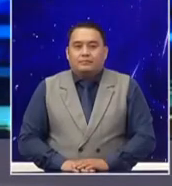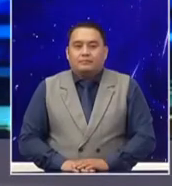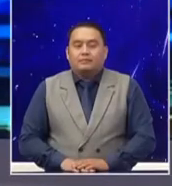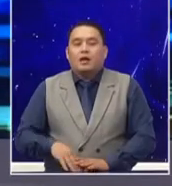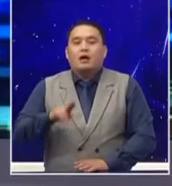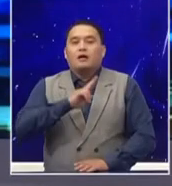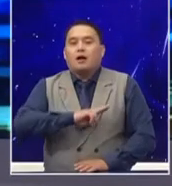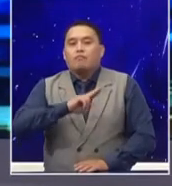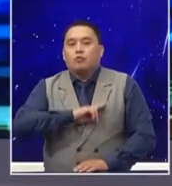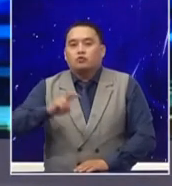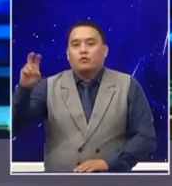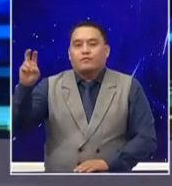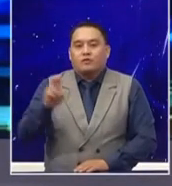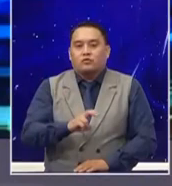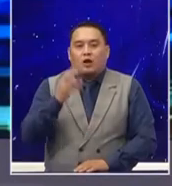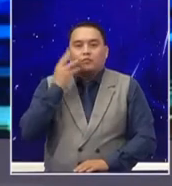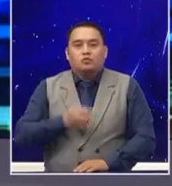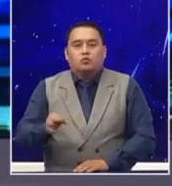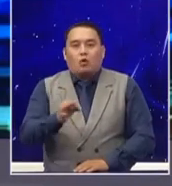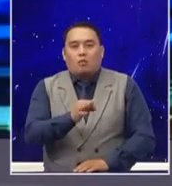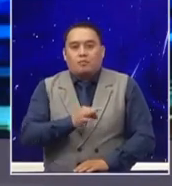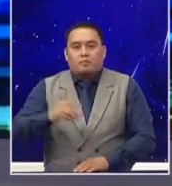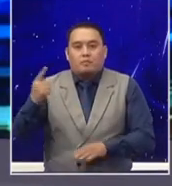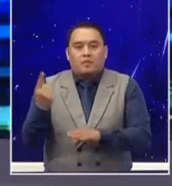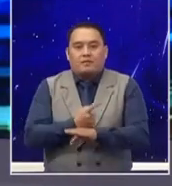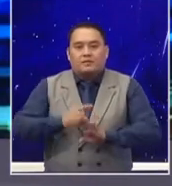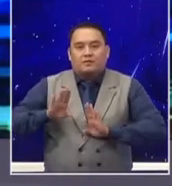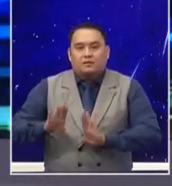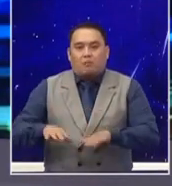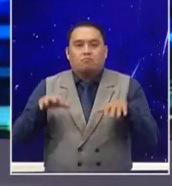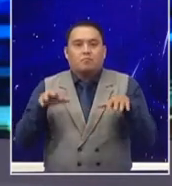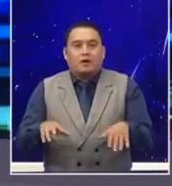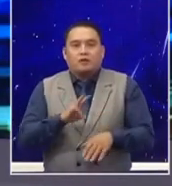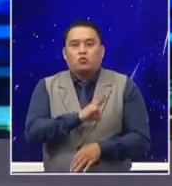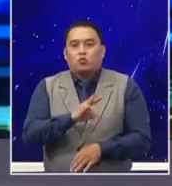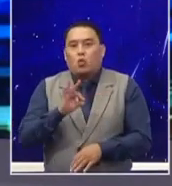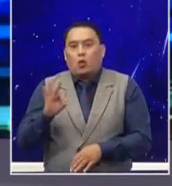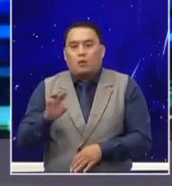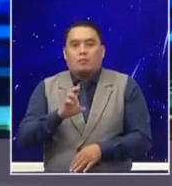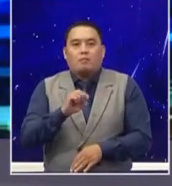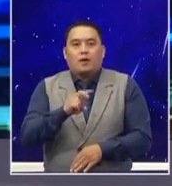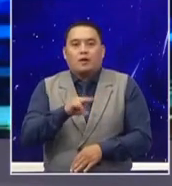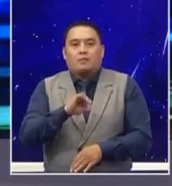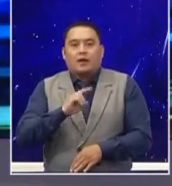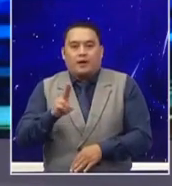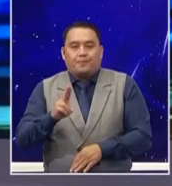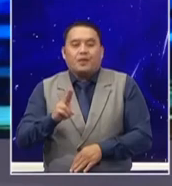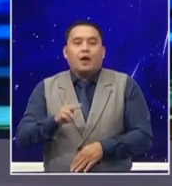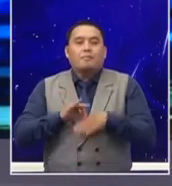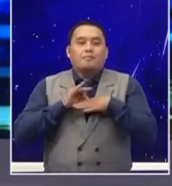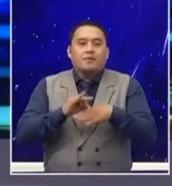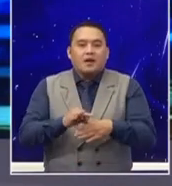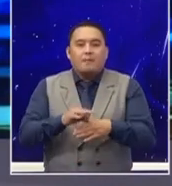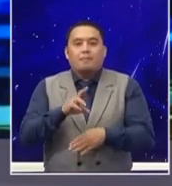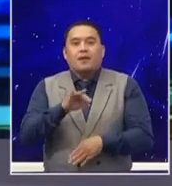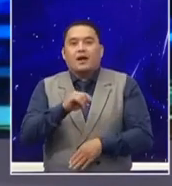С рабочим визитом сегодня в Алматинской области прибывает первый заместитель председателя партии Нур Отан Бауыржан Байбек. В период проведения